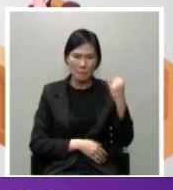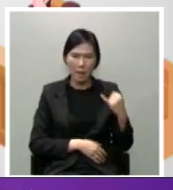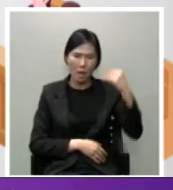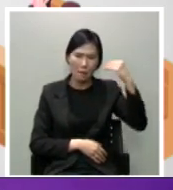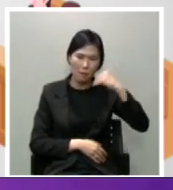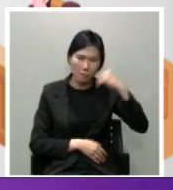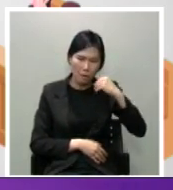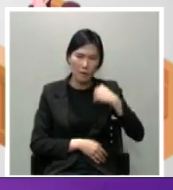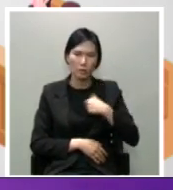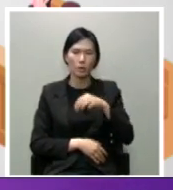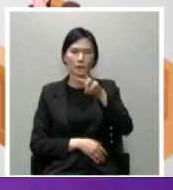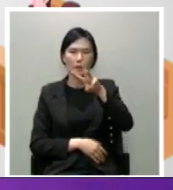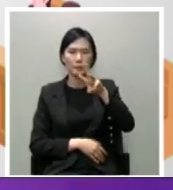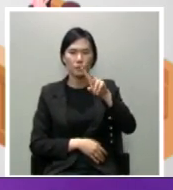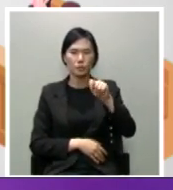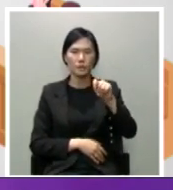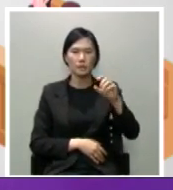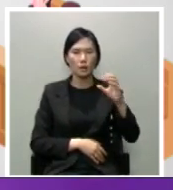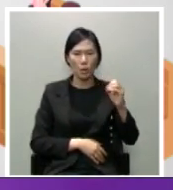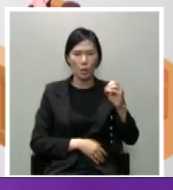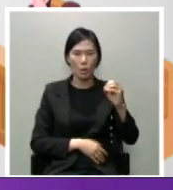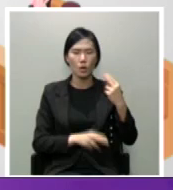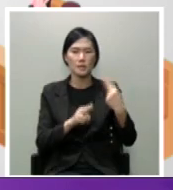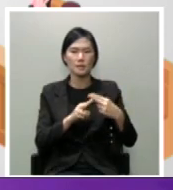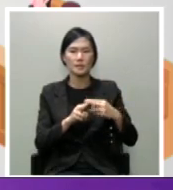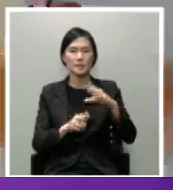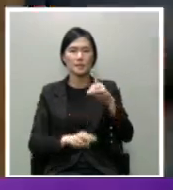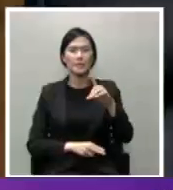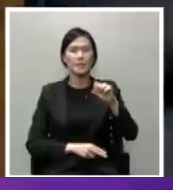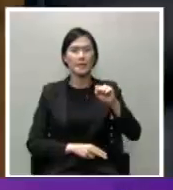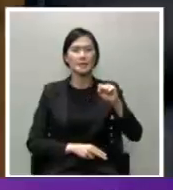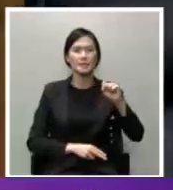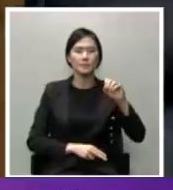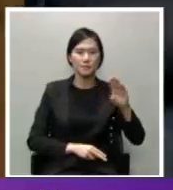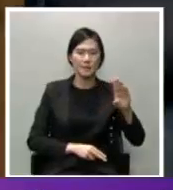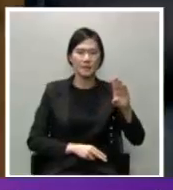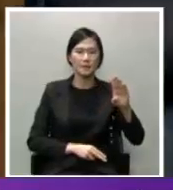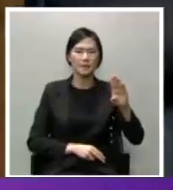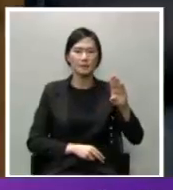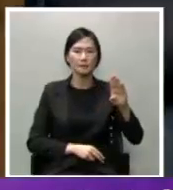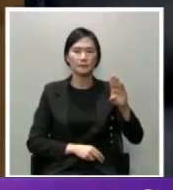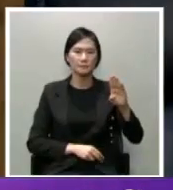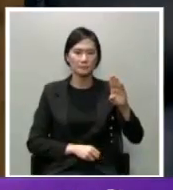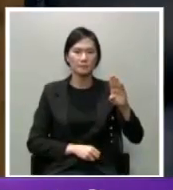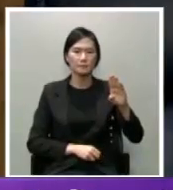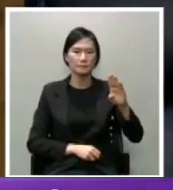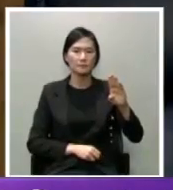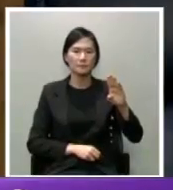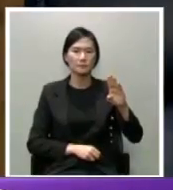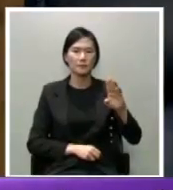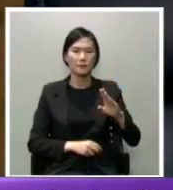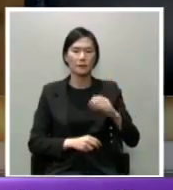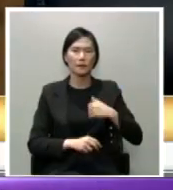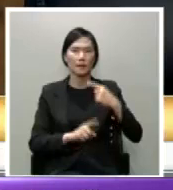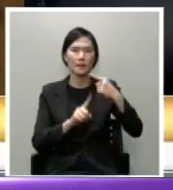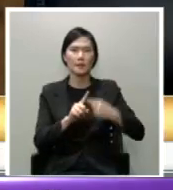WTO ในหน่วยหนึ่งของ WTO ที่เราเรียกกันว่า DSB Dispute Settlement Board ซึ่งเปิดประชุมวัน